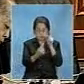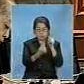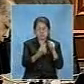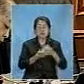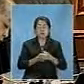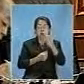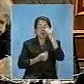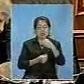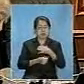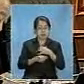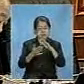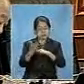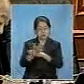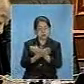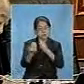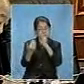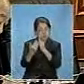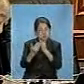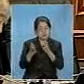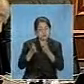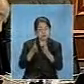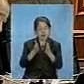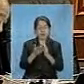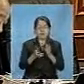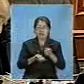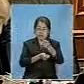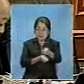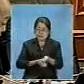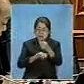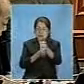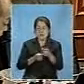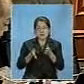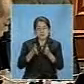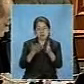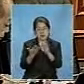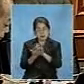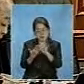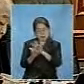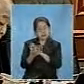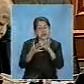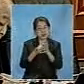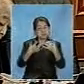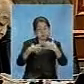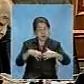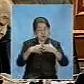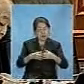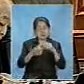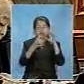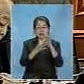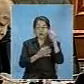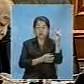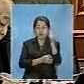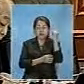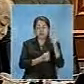จำเป็นต้องดำเนินการมาตรการเฉพาะด้านไม่ว่าจะเป็นด้านภาคเกษตรด้าน SME ด้านอุตสาหกรรมด้านการท่องเที่ยว